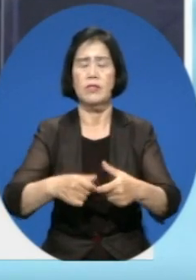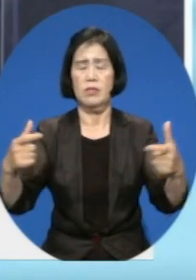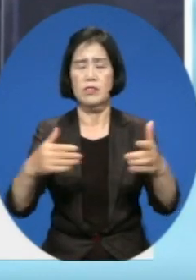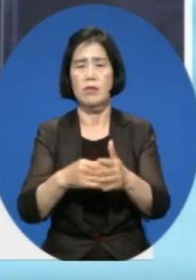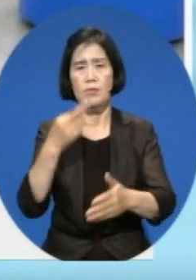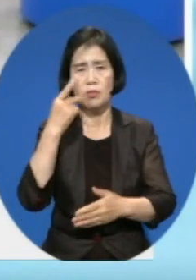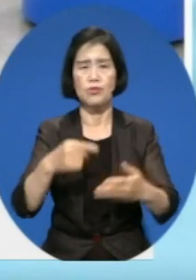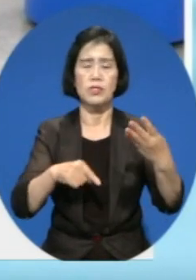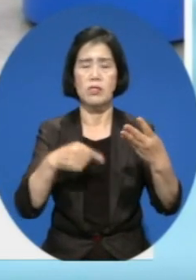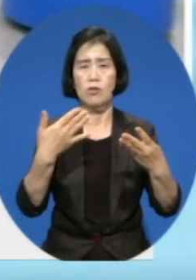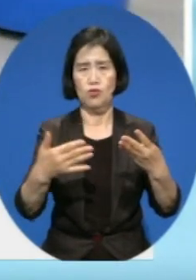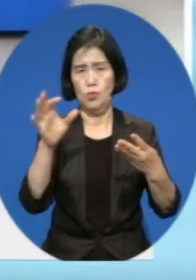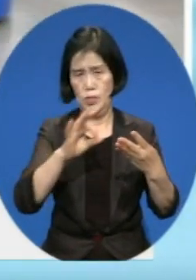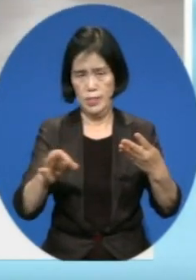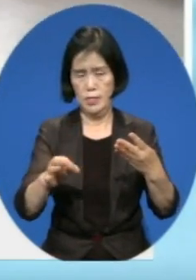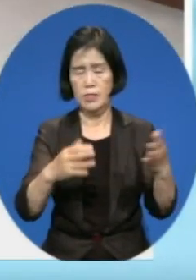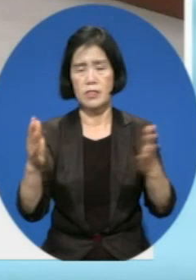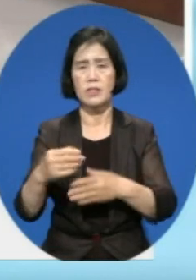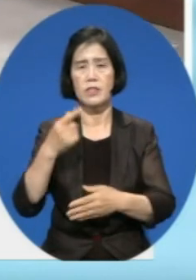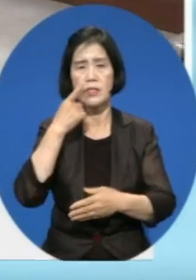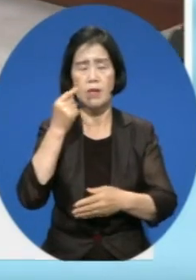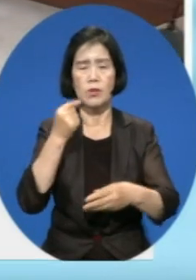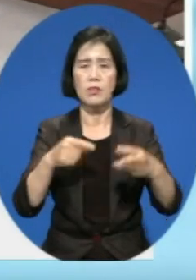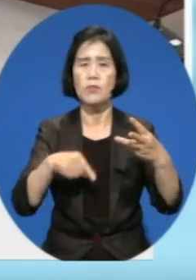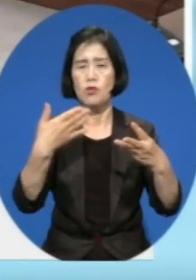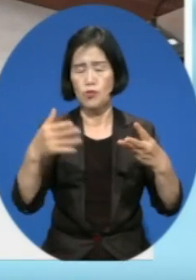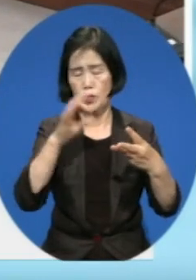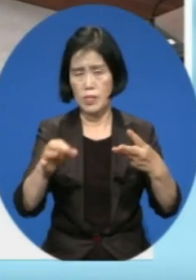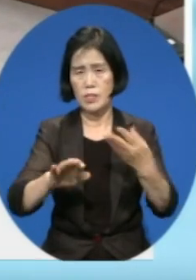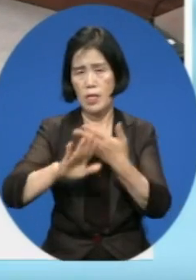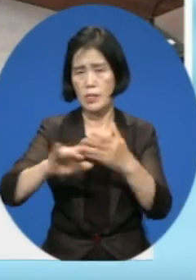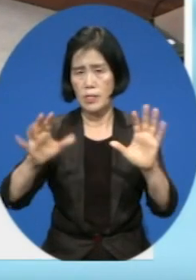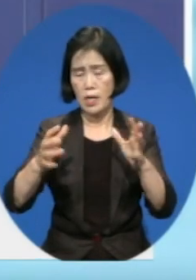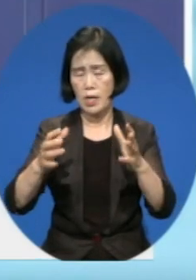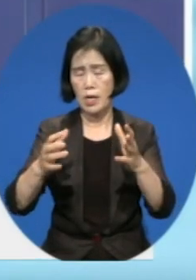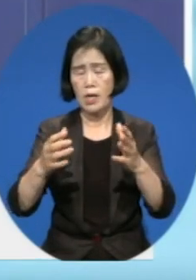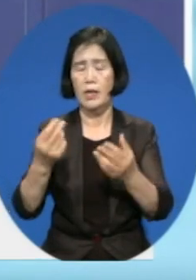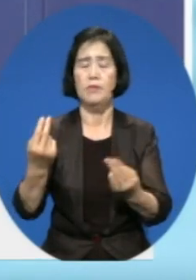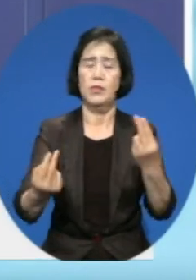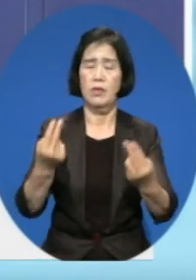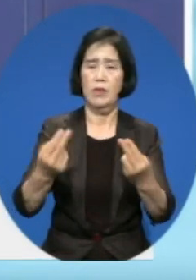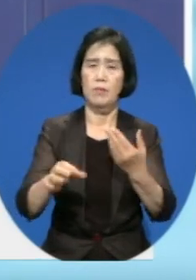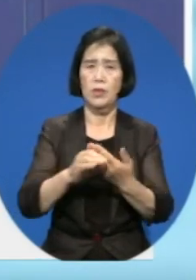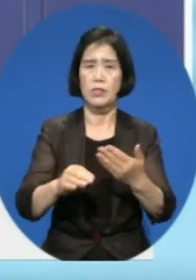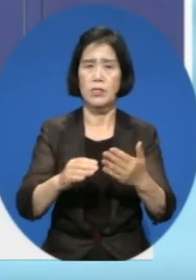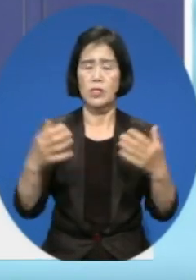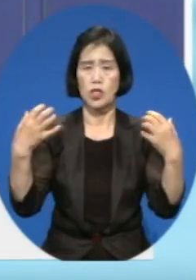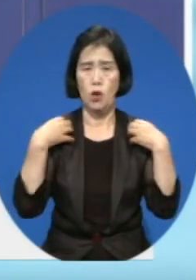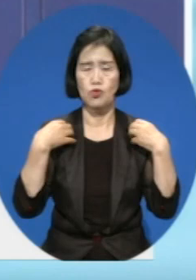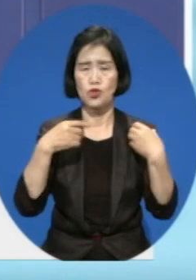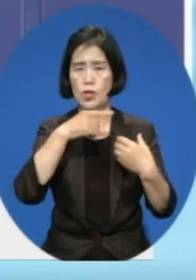미국 4.9% 늘었습니다. 일본 3.9% 늘었어요. 다른 나라의 선진국보다도 정부의